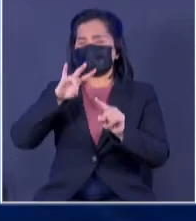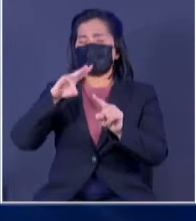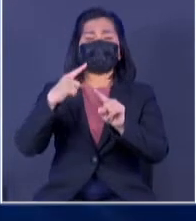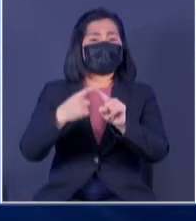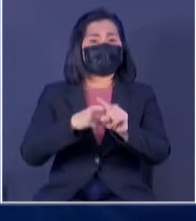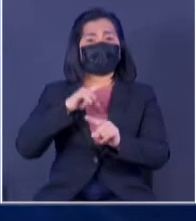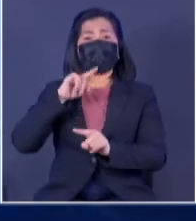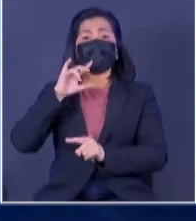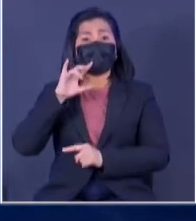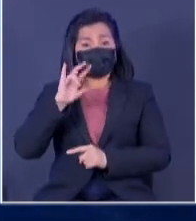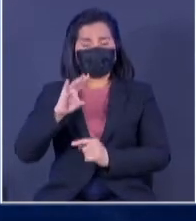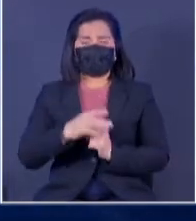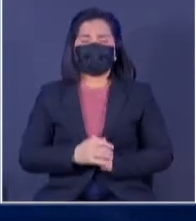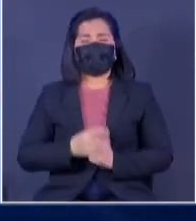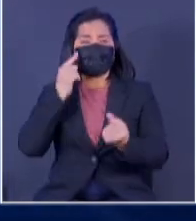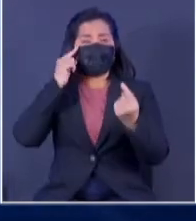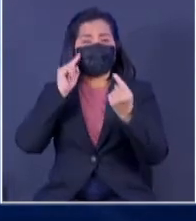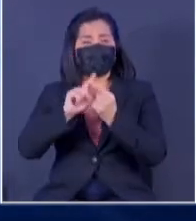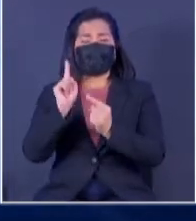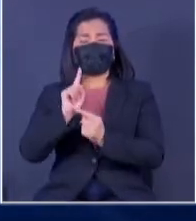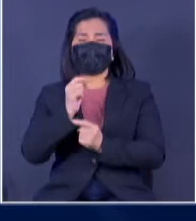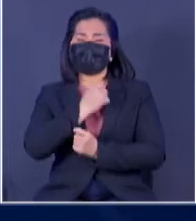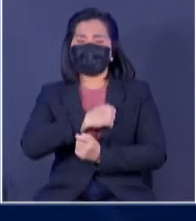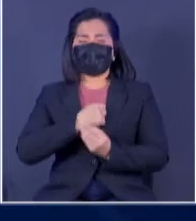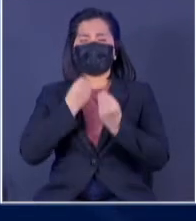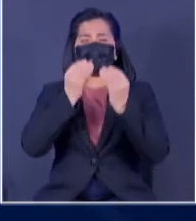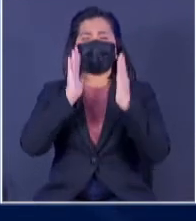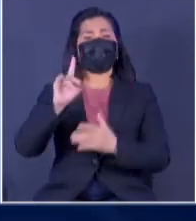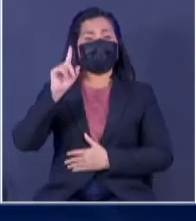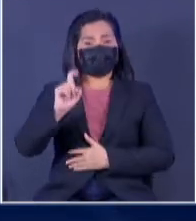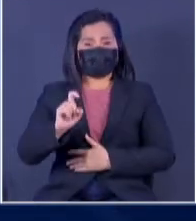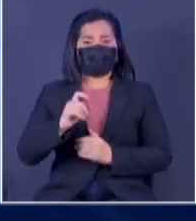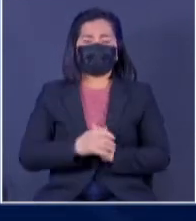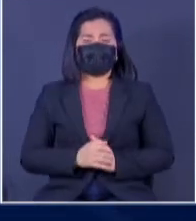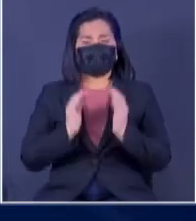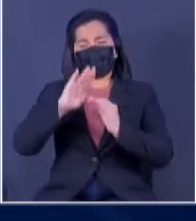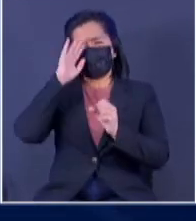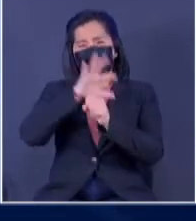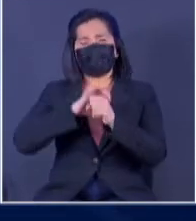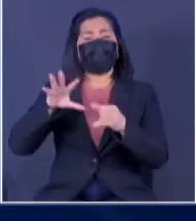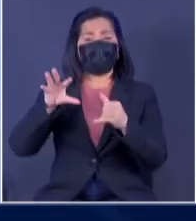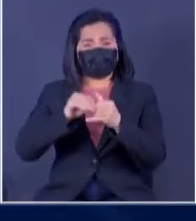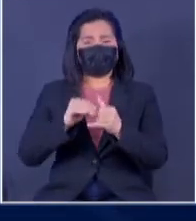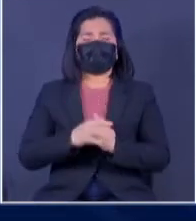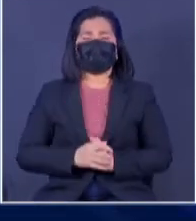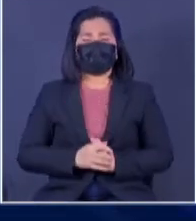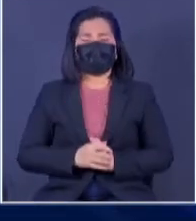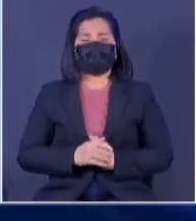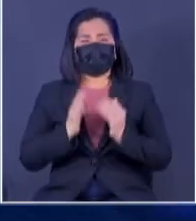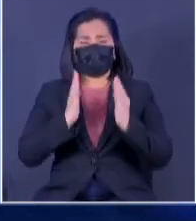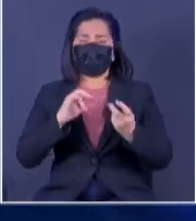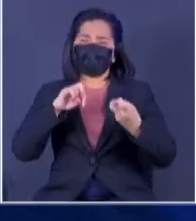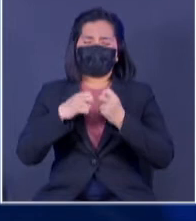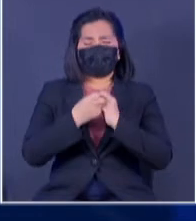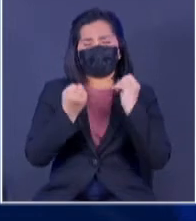นี้โดยระบุว่าเพื่อเป็นการไว้อาลัยแก่ผู้เสียชีวิตผู้ที่ติดเชื้อโควิด-19 และผู้ได้รับผ